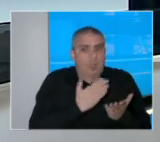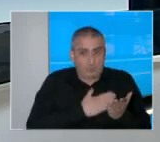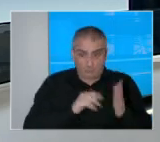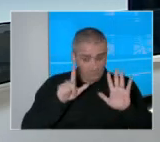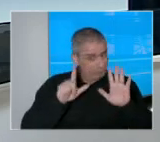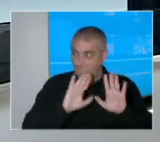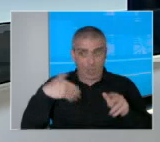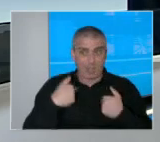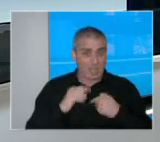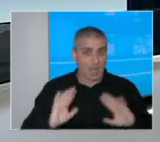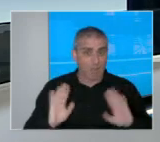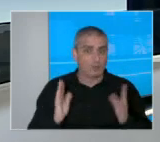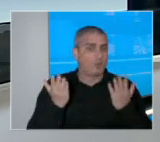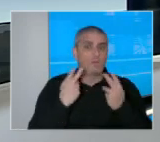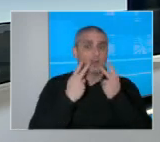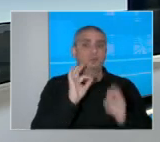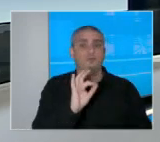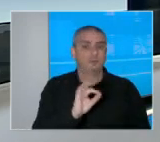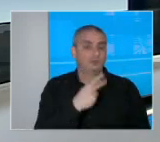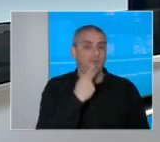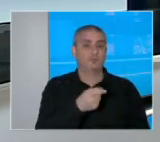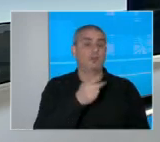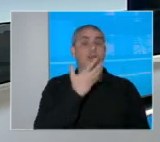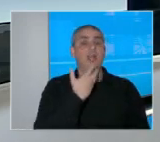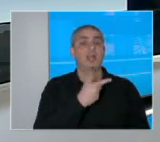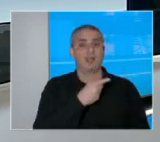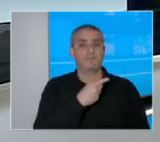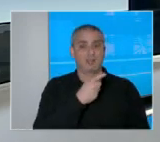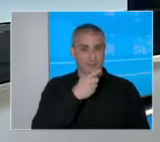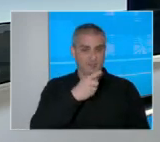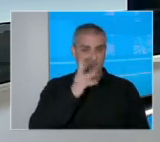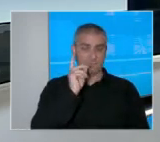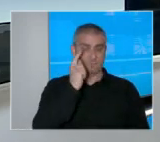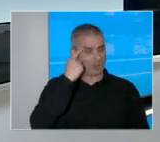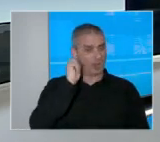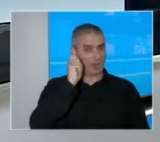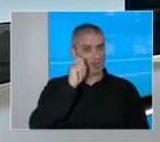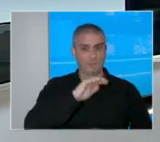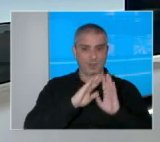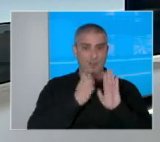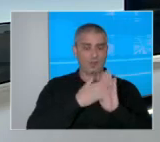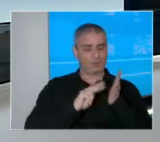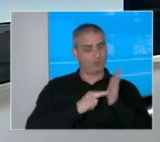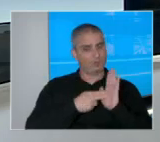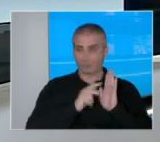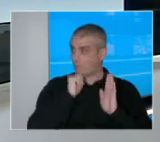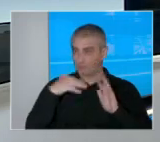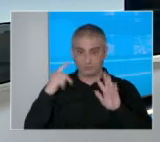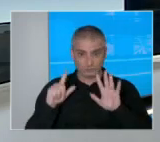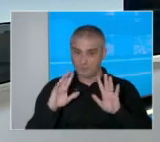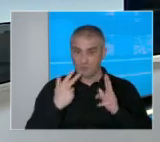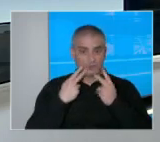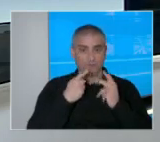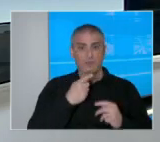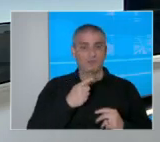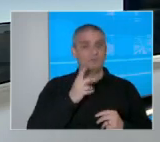7 מנדטים לא יהיו לנו. אז מה התשובה שלך? התשובה היא שגפני בחור אחד. פיקח, הכל מתוכנן. הוא רוצה שלא יהיה לנו גם 7 מנדטים, מה התשובה